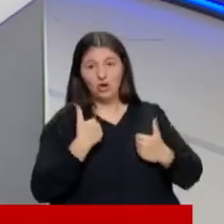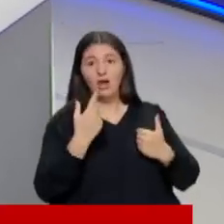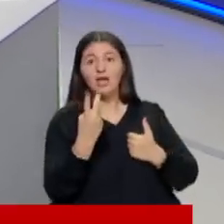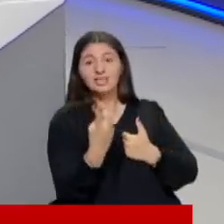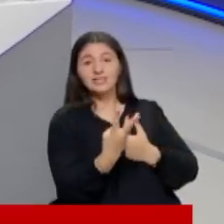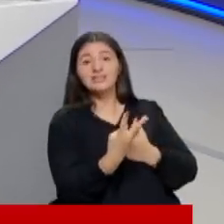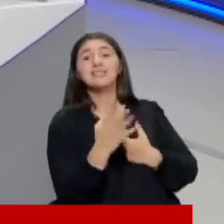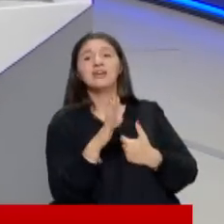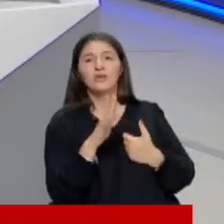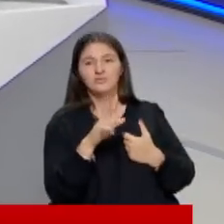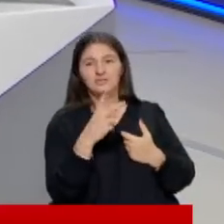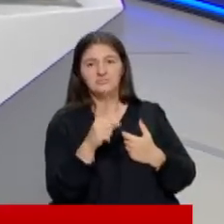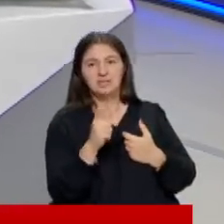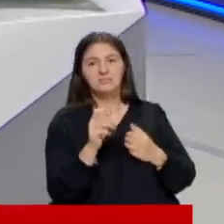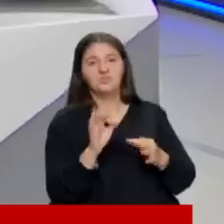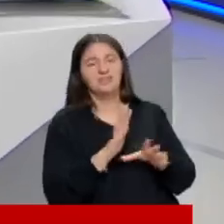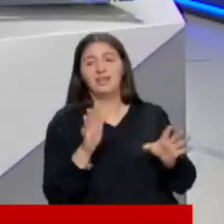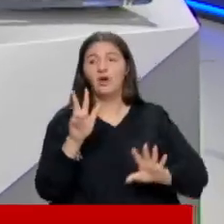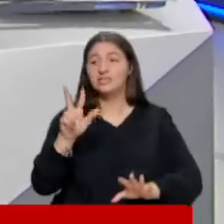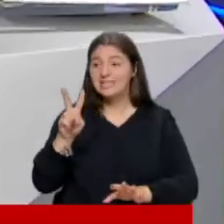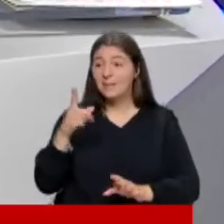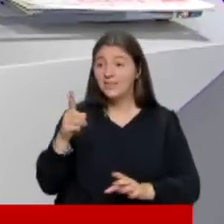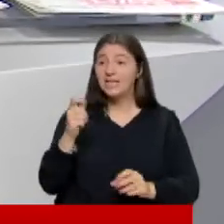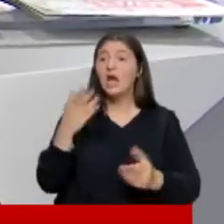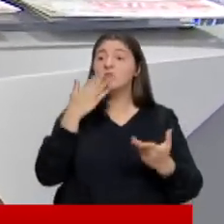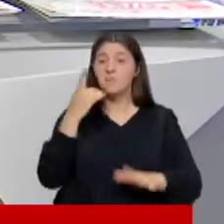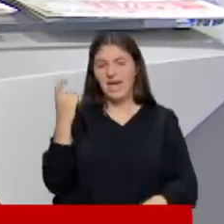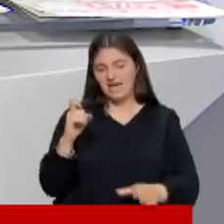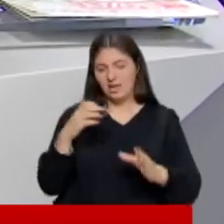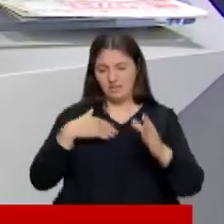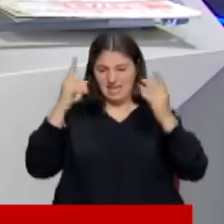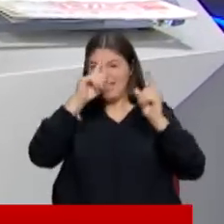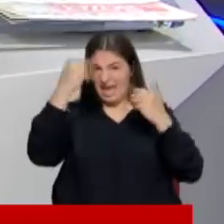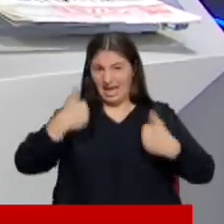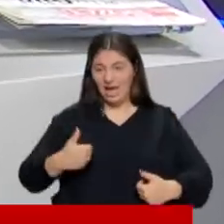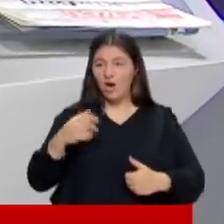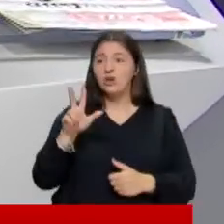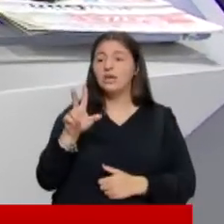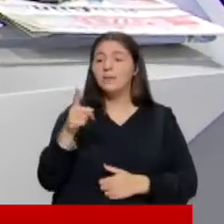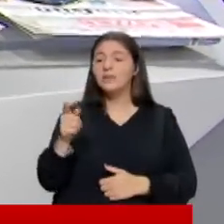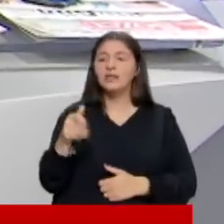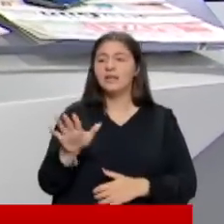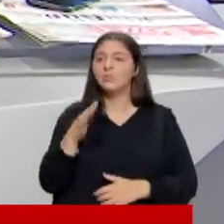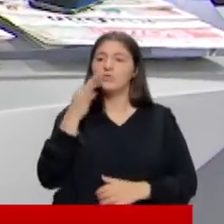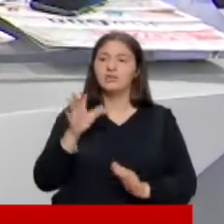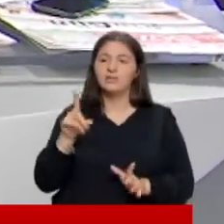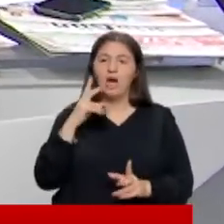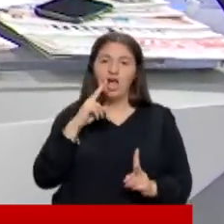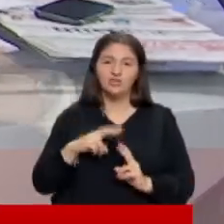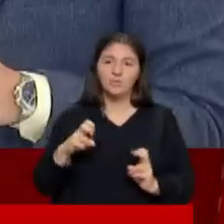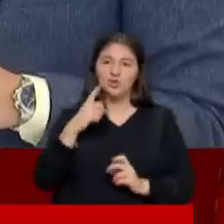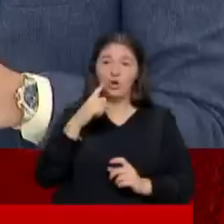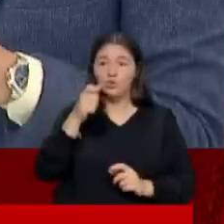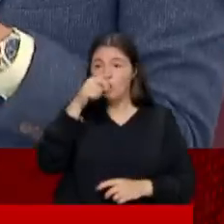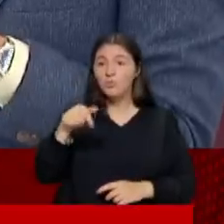Yoksa yani 32 bin liranız yoksa ayda geliriniz 32 bin lira değilse mutlu değilsiniz bu araştırmaya göre